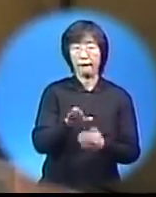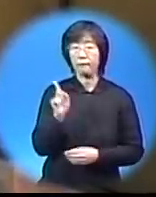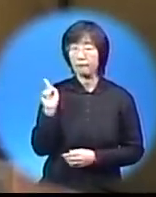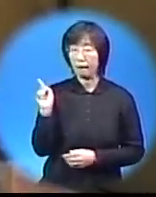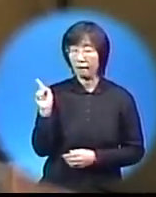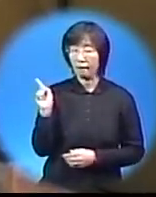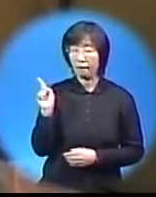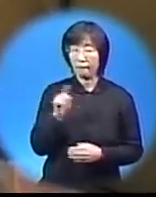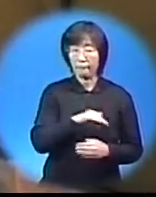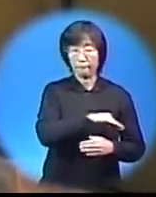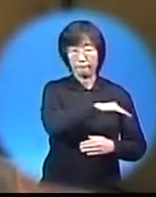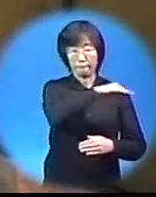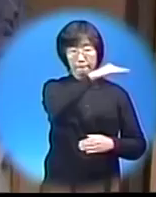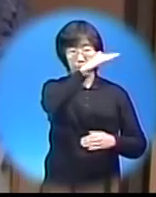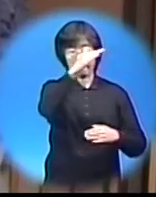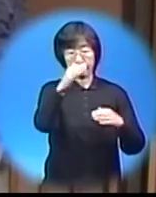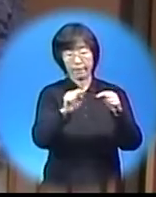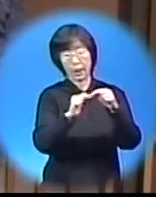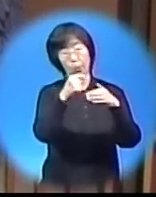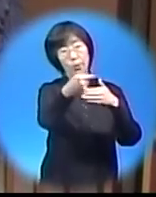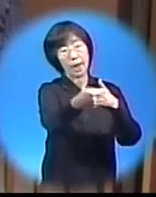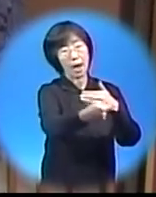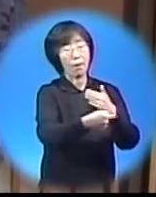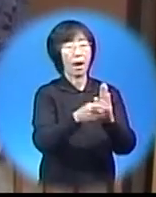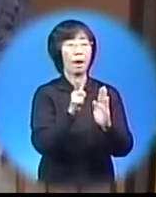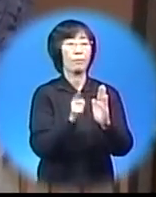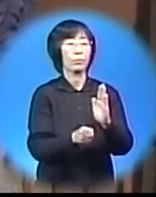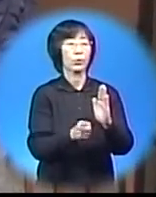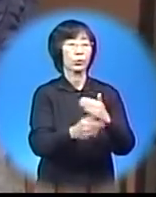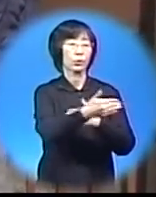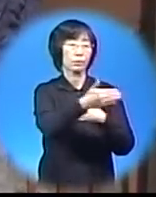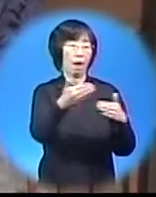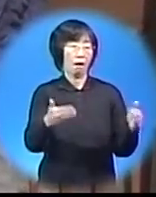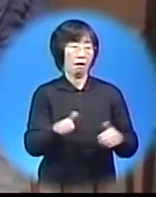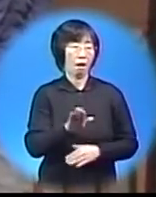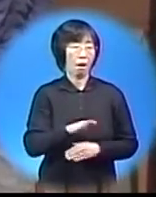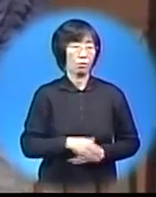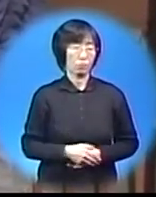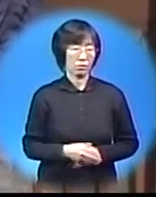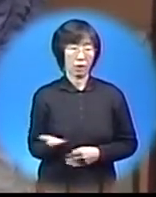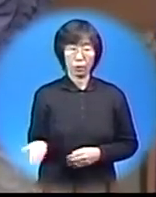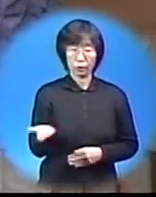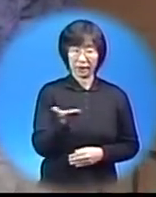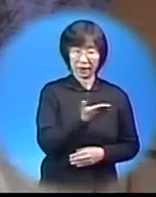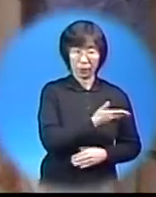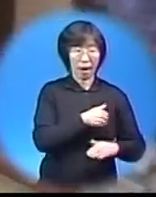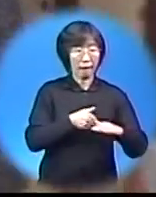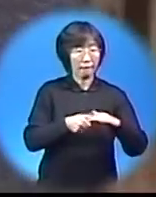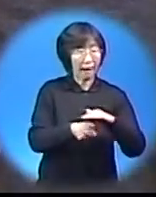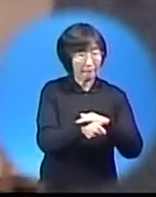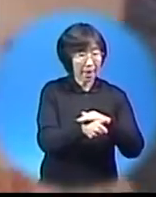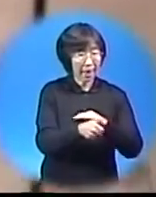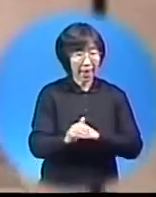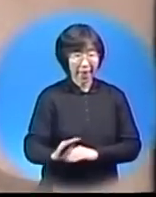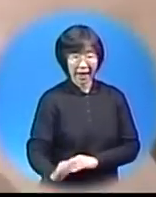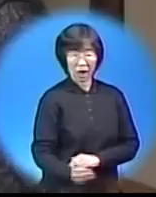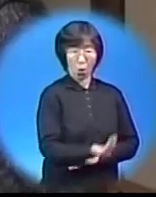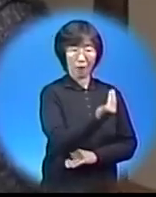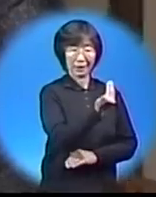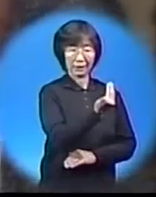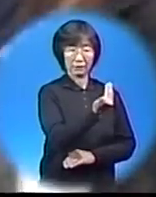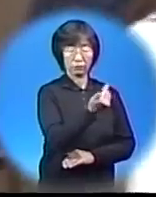が実際に配置されております。こちらに描かれております亀や鯉、逆遠近法という手法が使われております